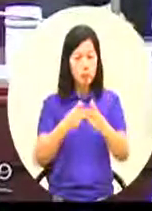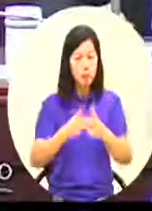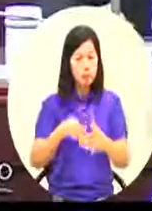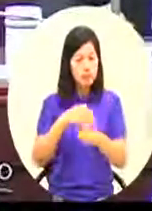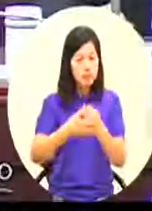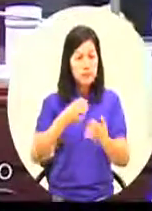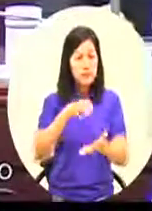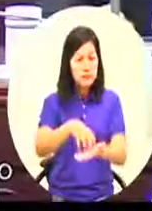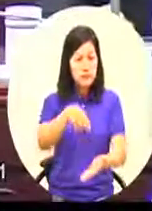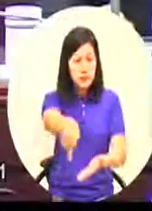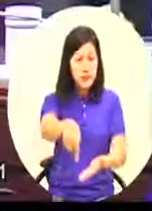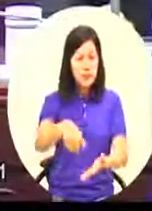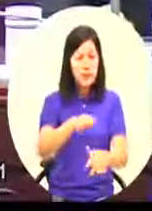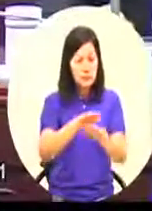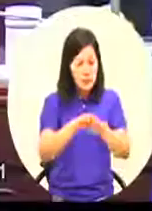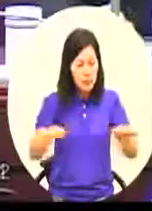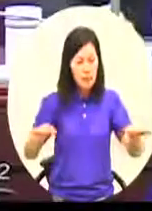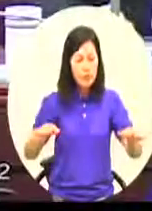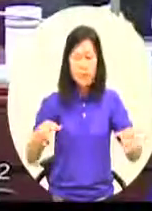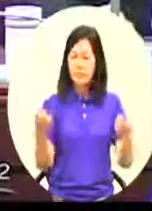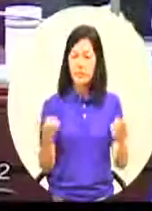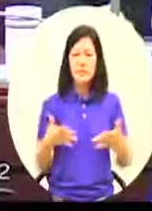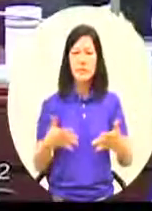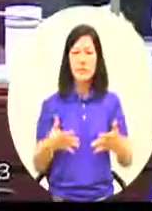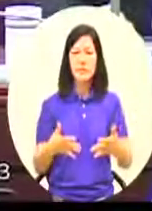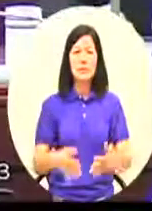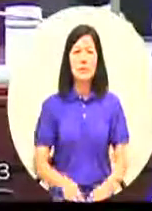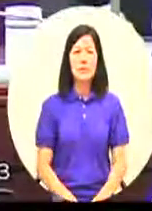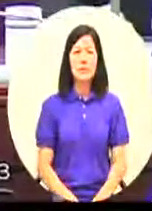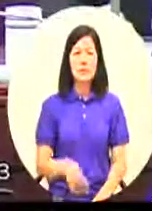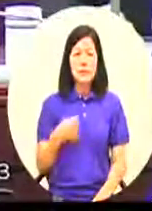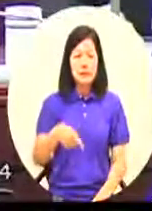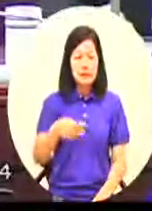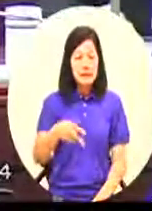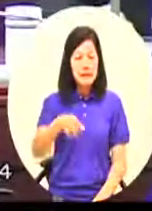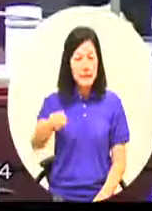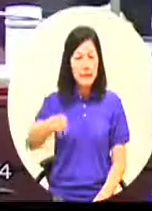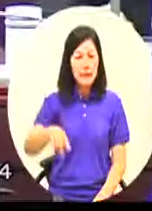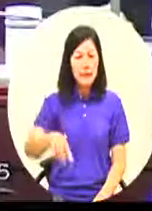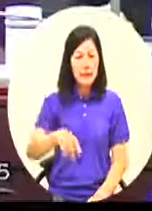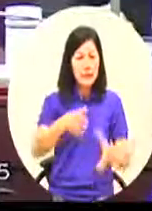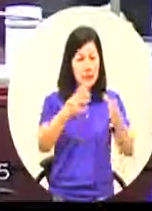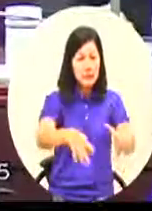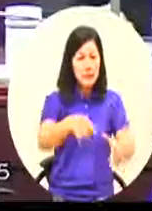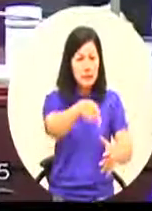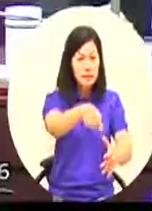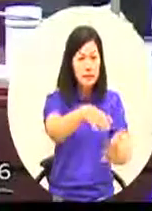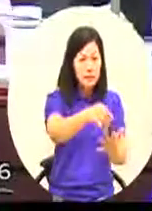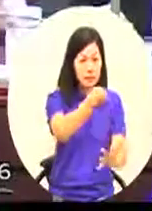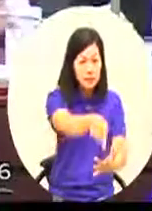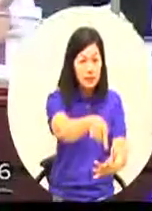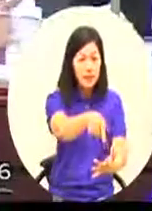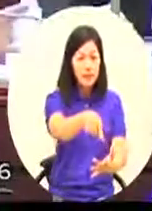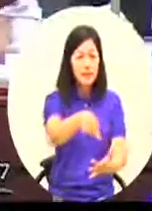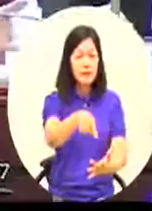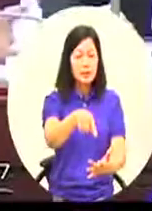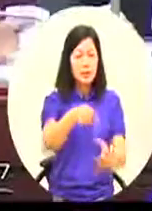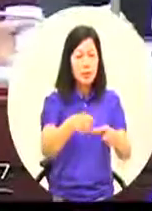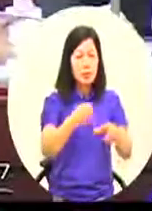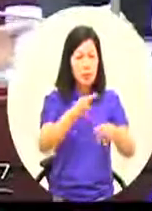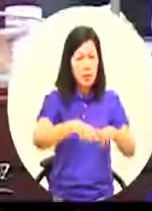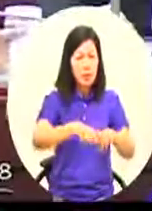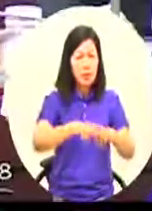这安全。无问题，啊！伫迄个所在有公共设施的用地，啊，佮有迄